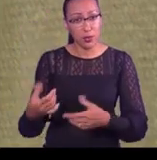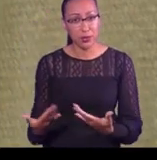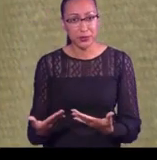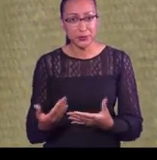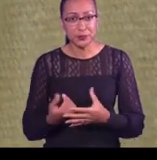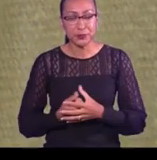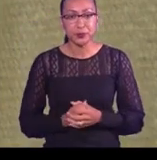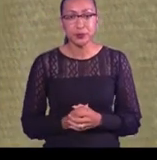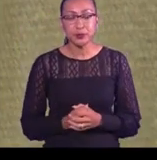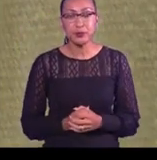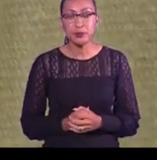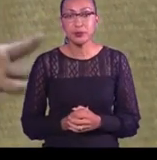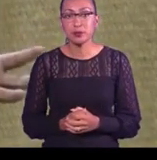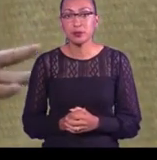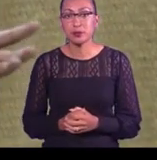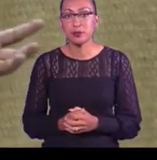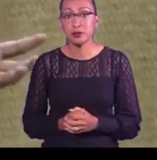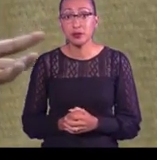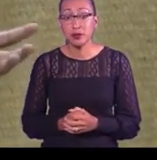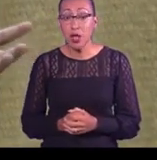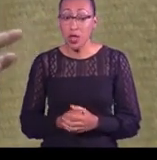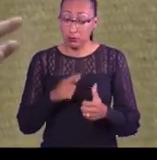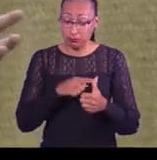Mais je pense qu'il faut aller encore plus loin.